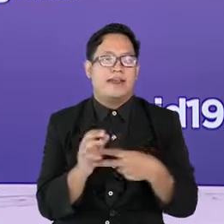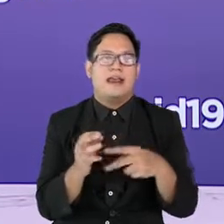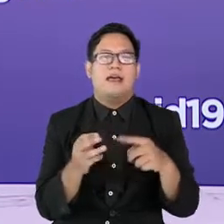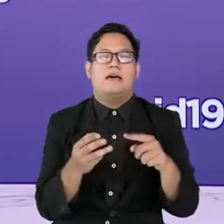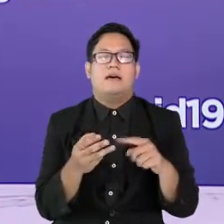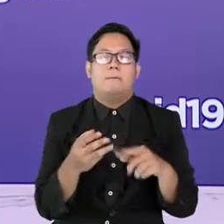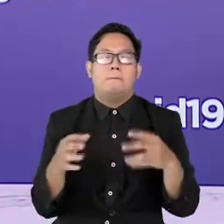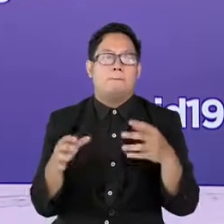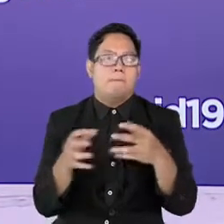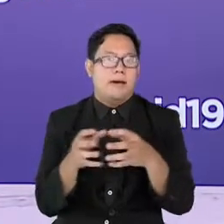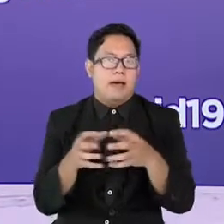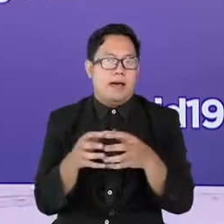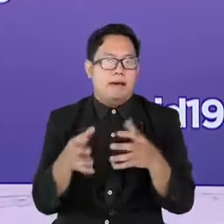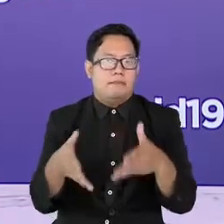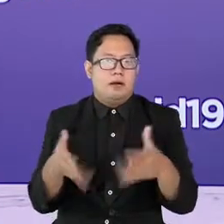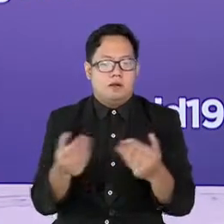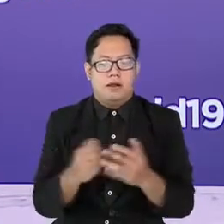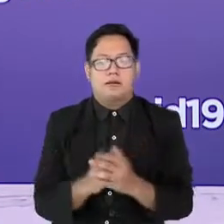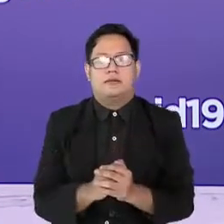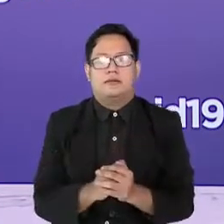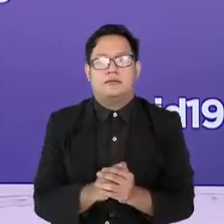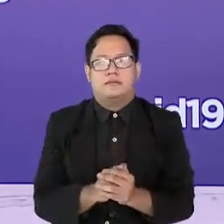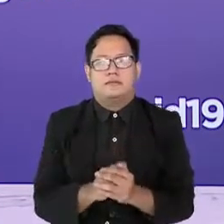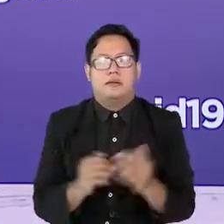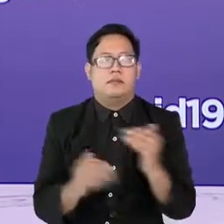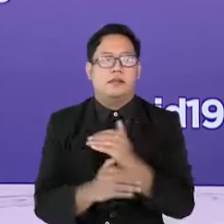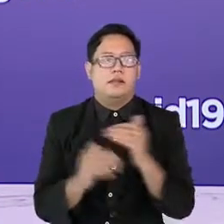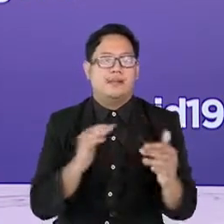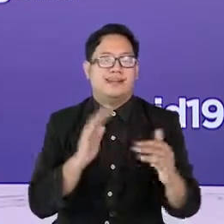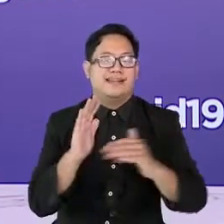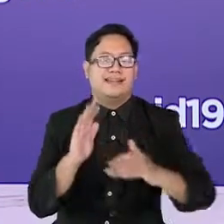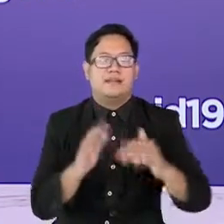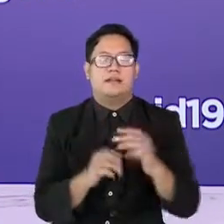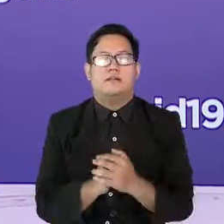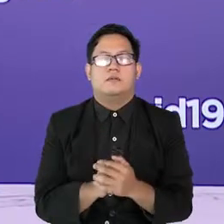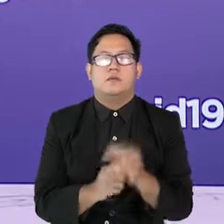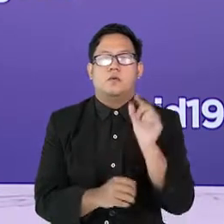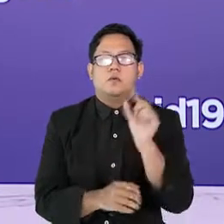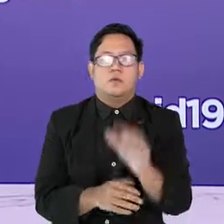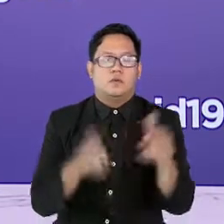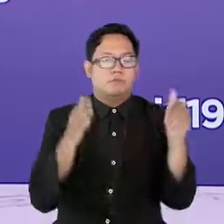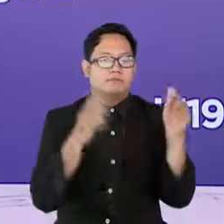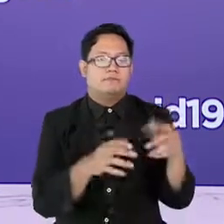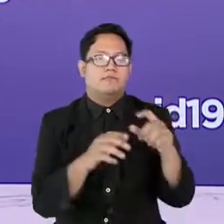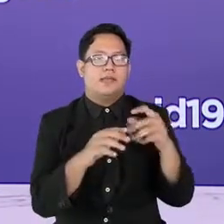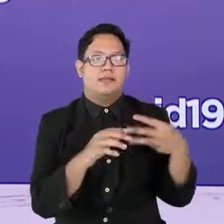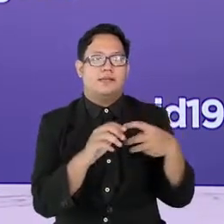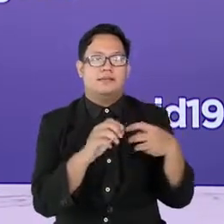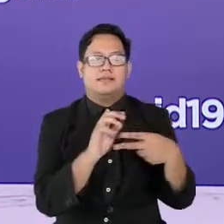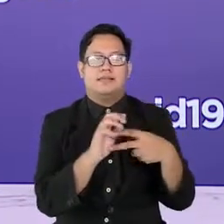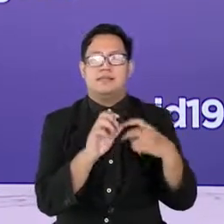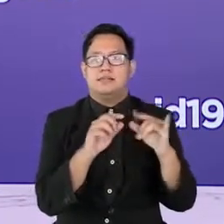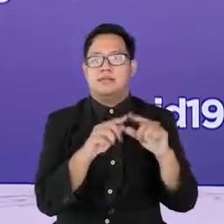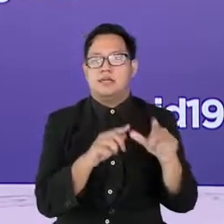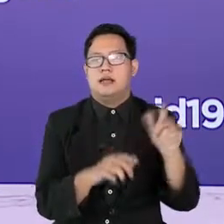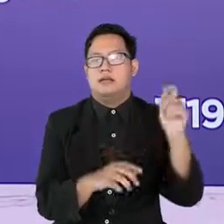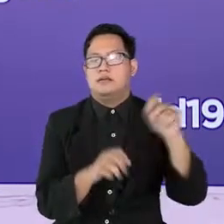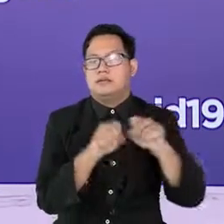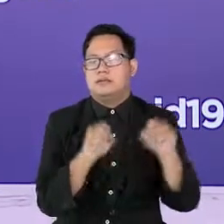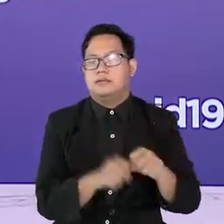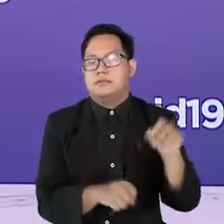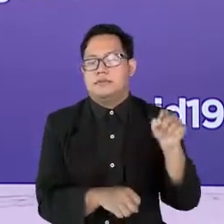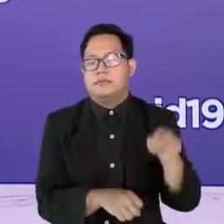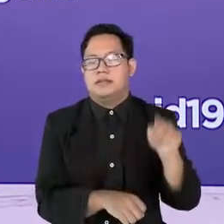dan utilitas dasar Sedangkan untuk sektor esensial akan menggunakan sistem ini setelah